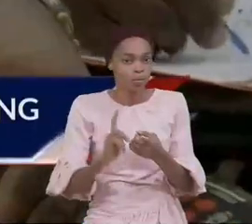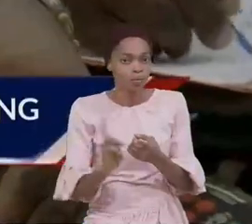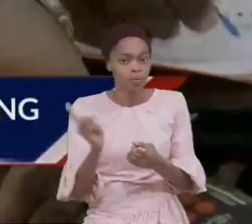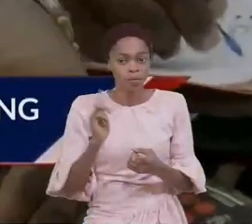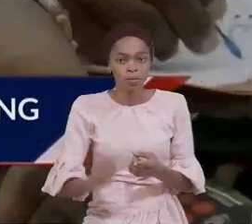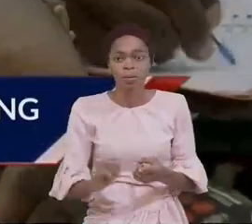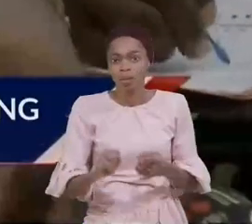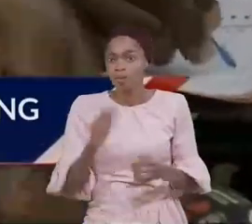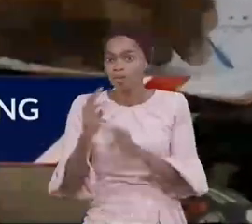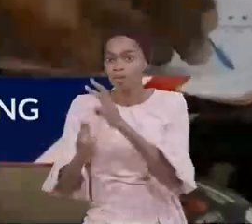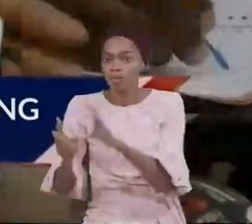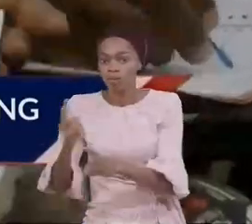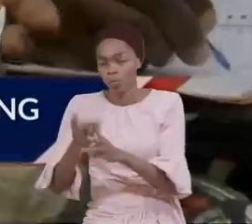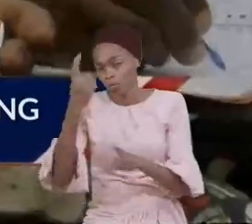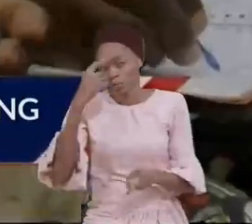héritage.